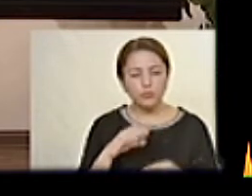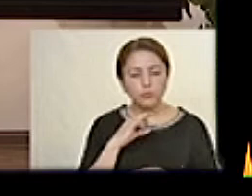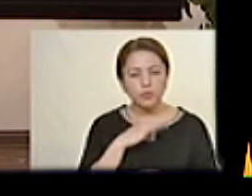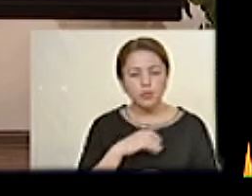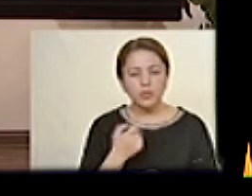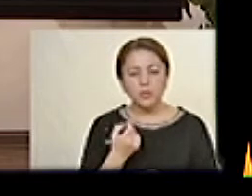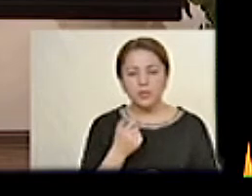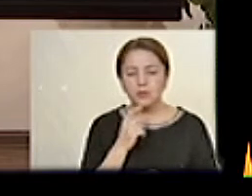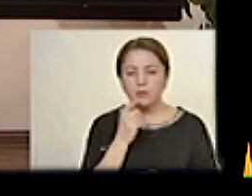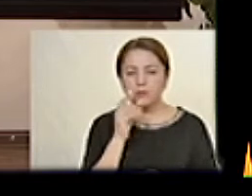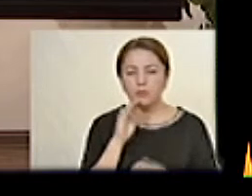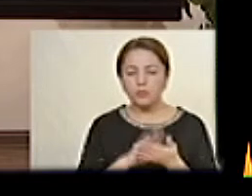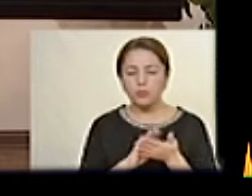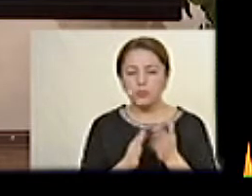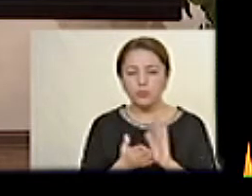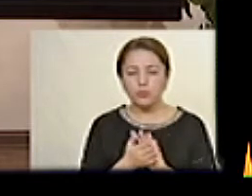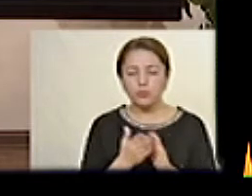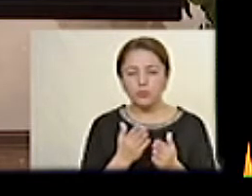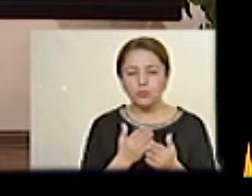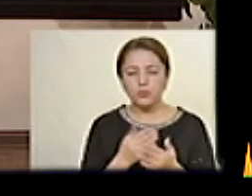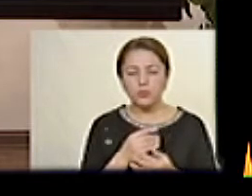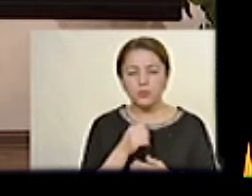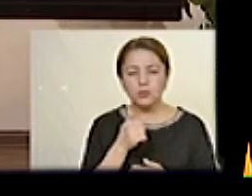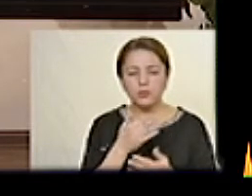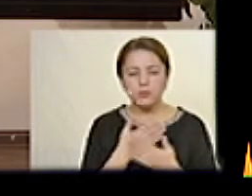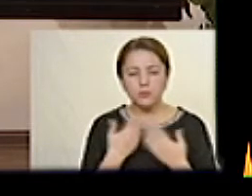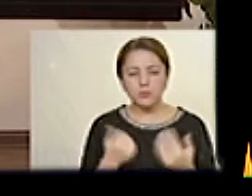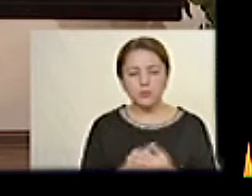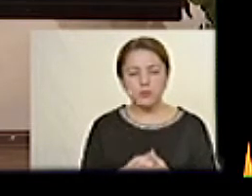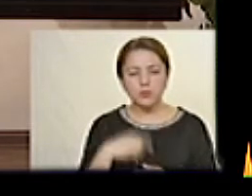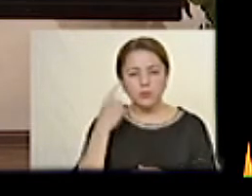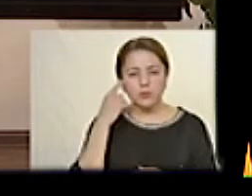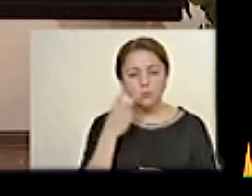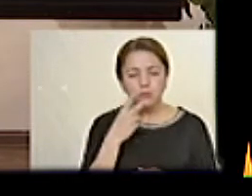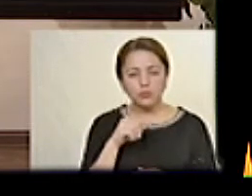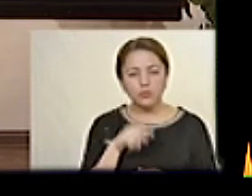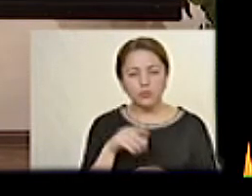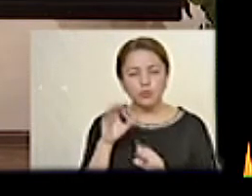birmuncha noqulayliklarni yuzaga keltirgan. Xo'sh, o'ylab ko'ringchi, aynan mana shu